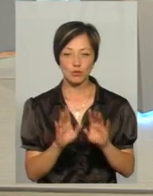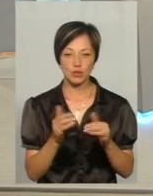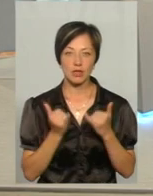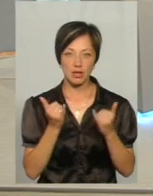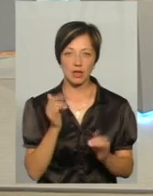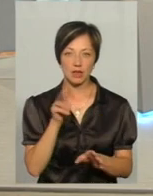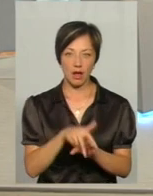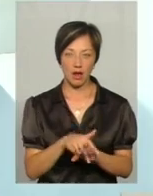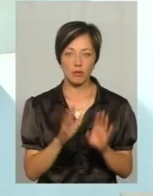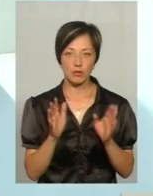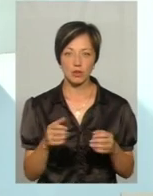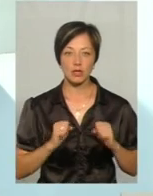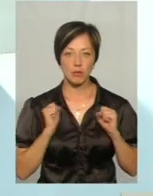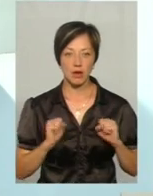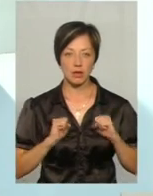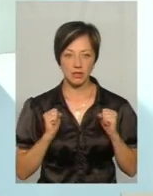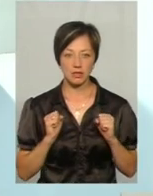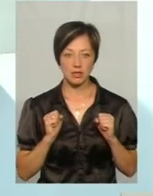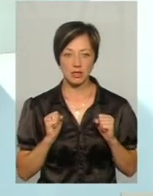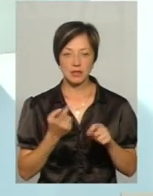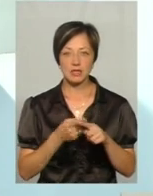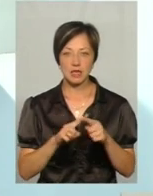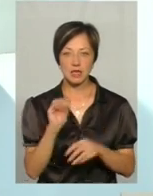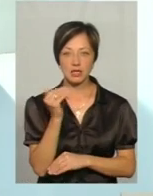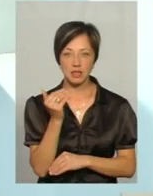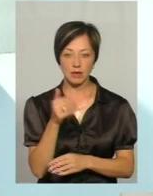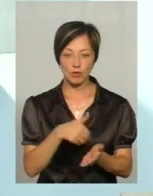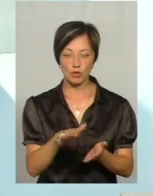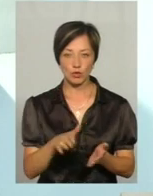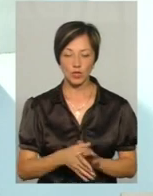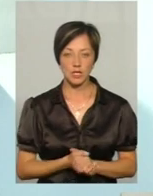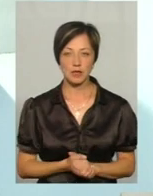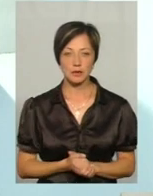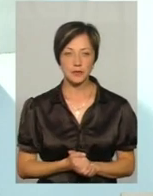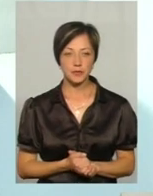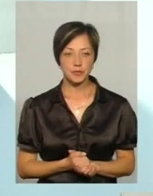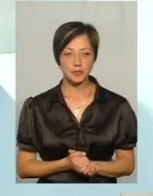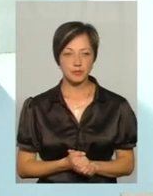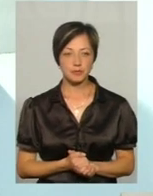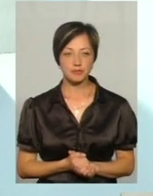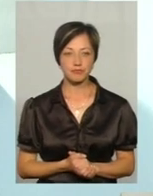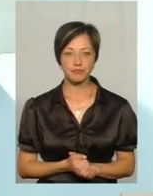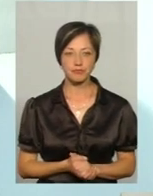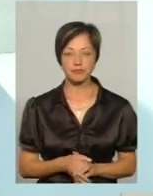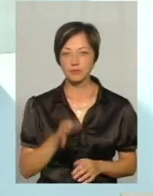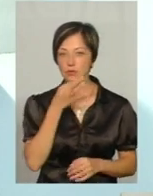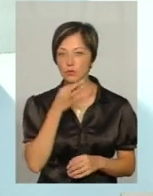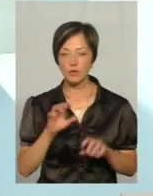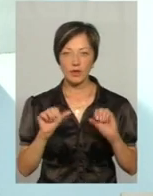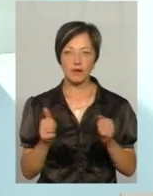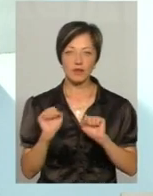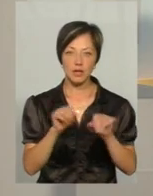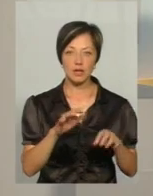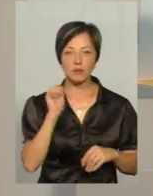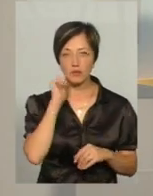неї тягарем. І вона буде намагатися від цієї дитини позбутися. Будь-яким чином. Або віддати бабусі